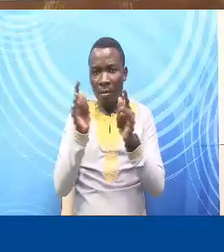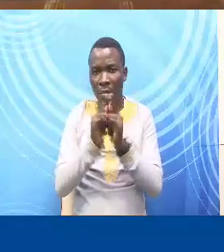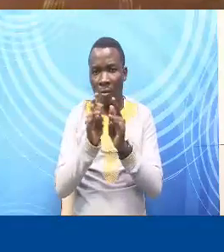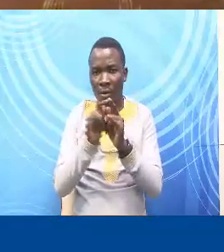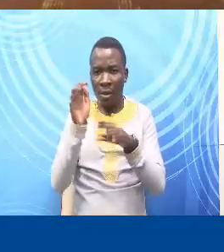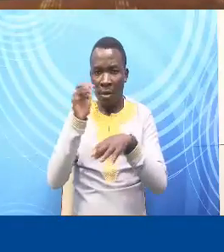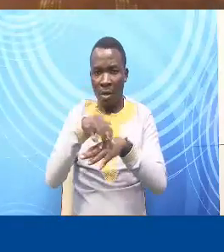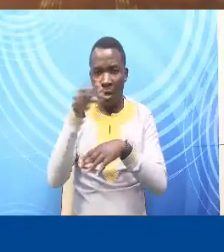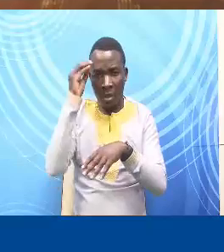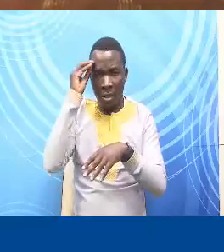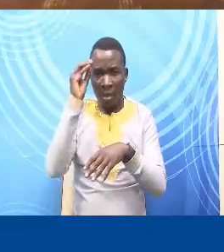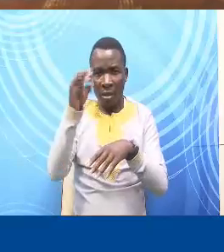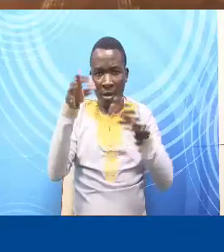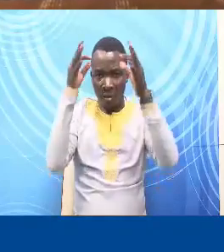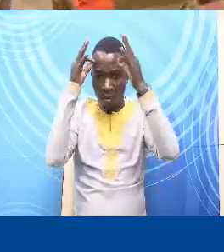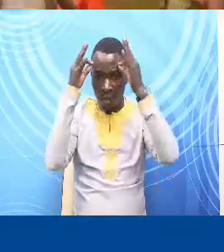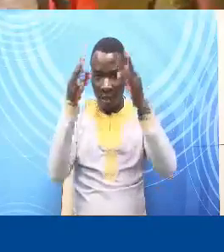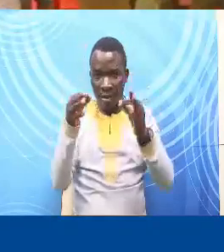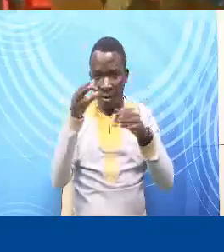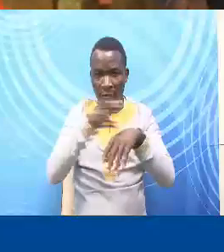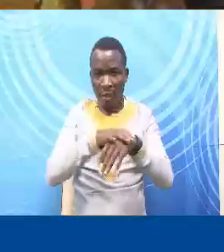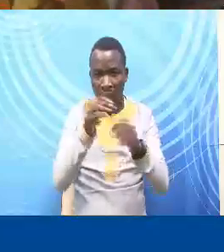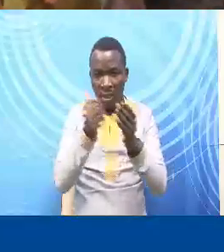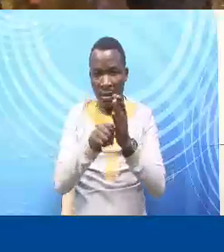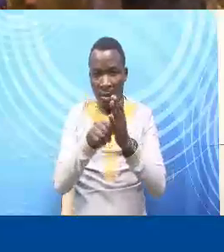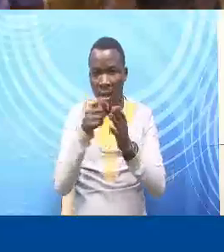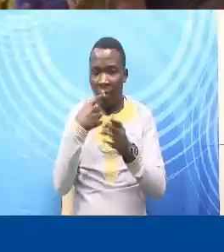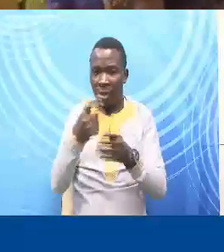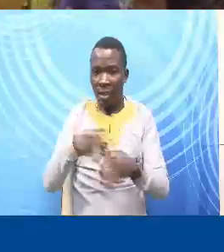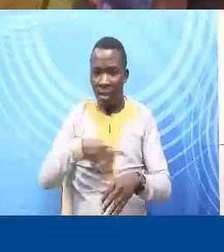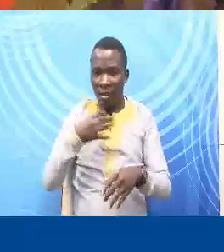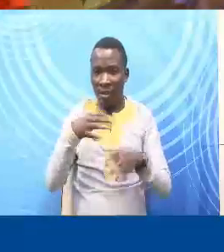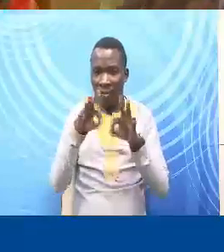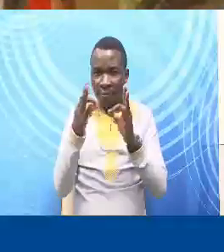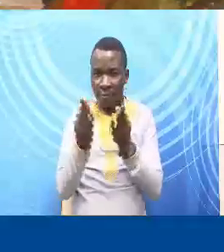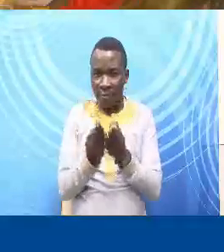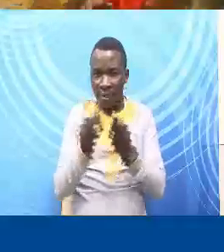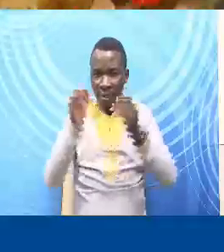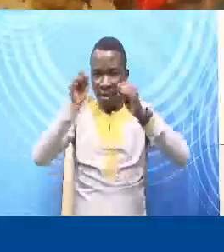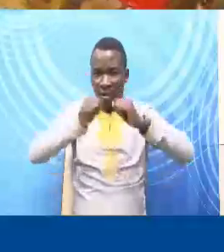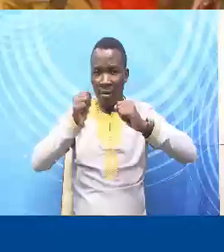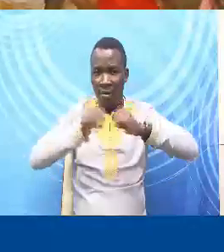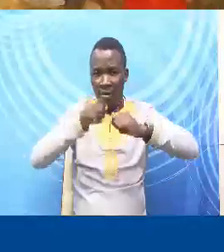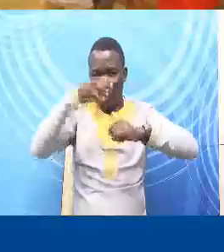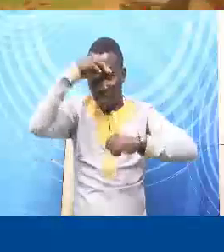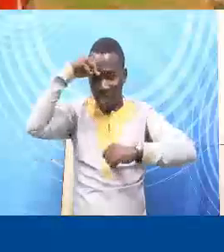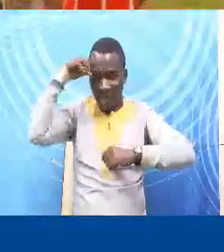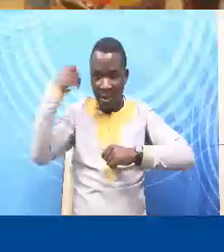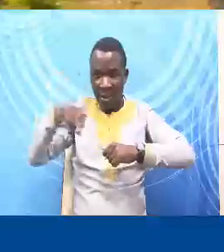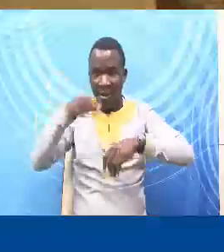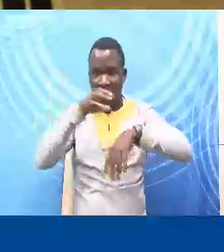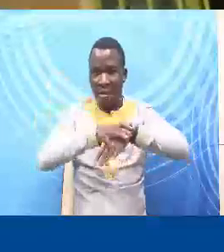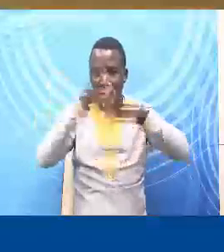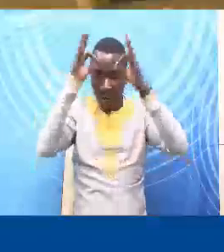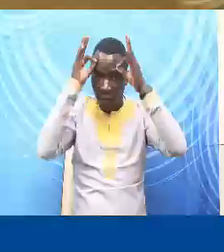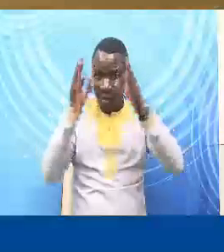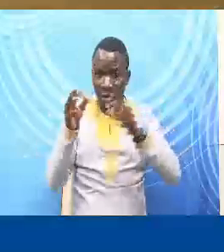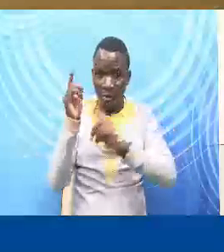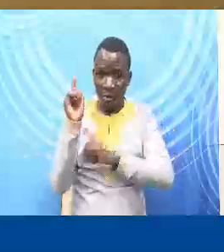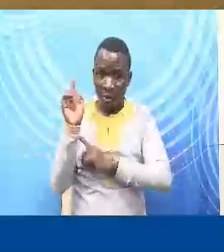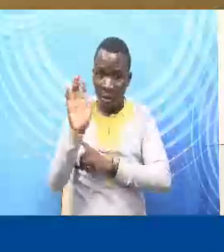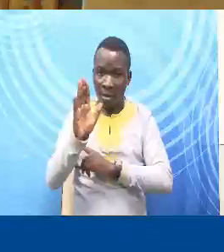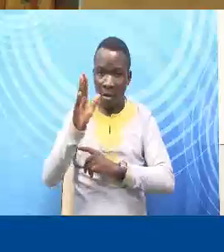ubutumwa bugufi ku mwanzuro bafatiye iki kibazo yavuze ko basuye uyu muryango maze kubumvikanisha birananirana maze hafatwa umwanzuro ko kuba umutekano we uyu